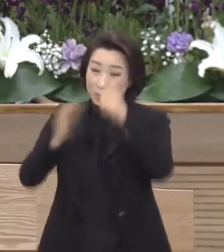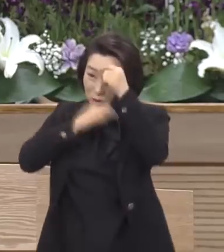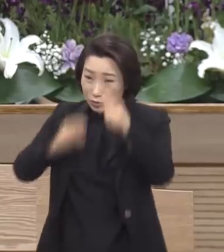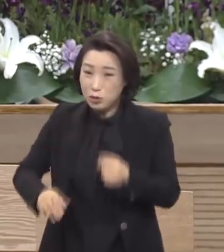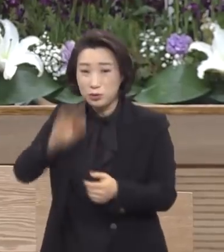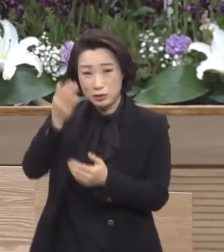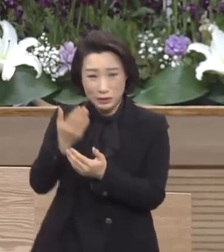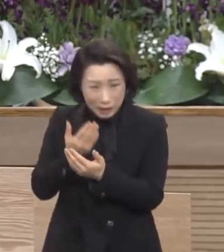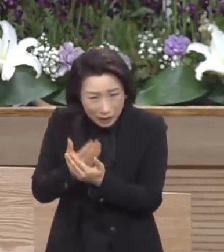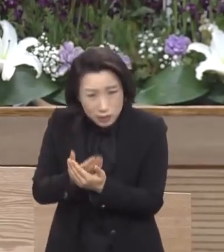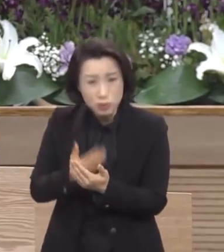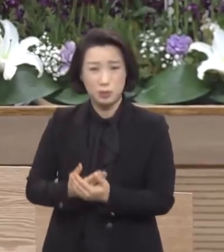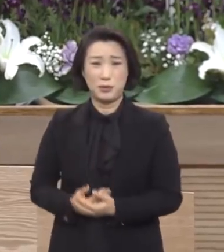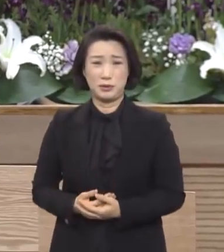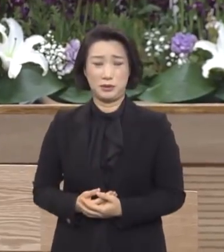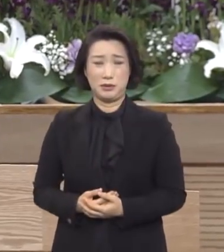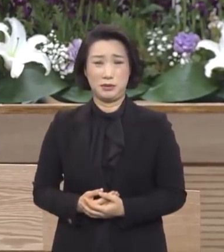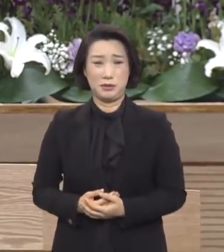성도가 되게 하소서.